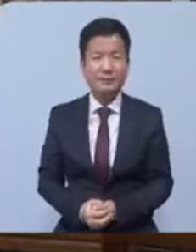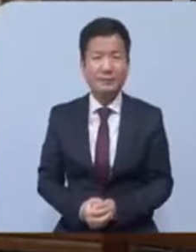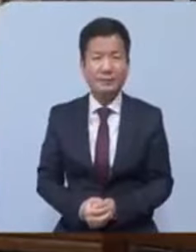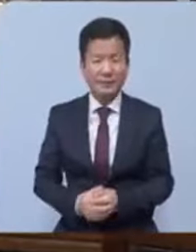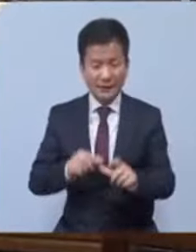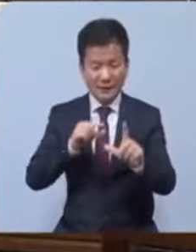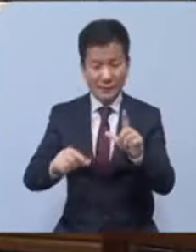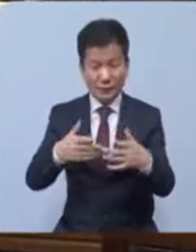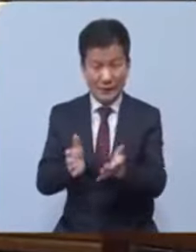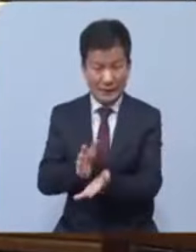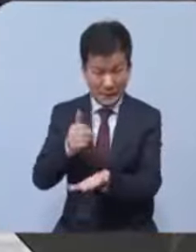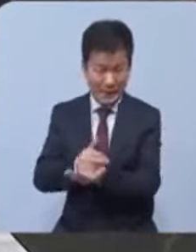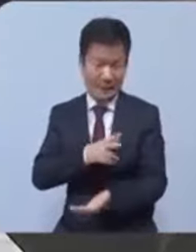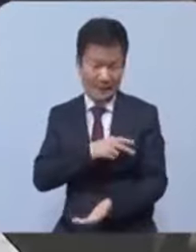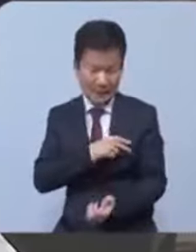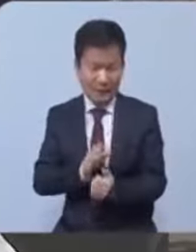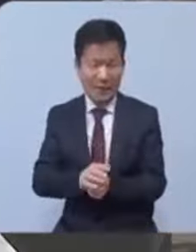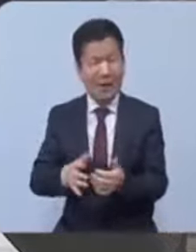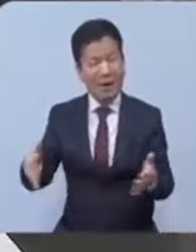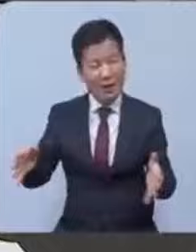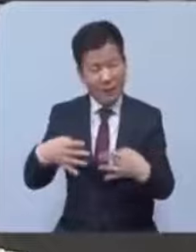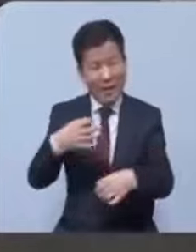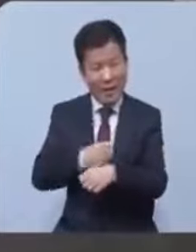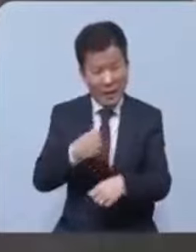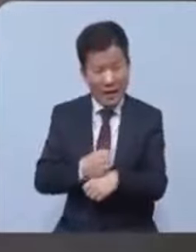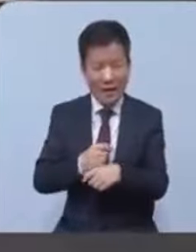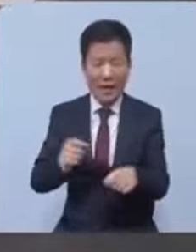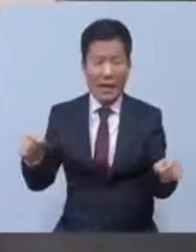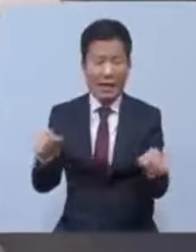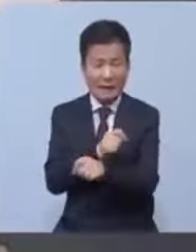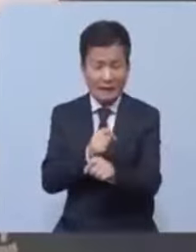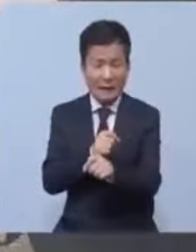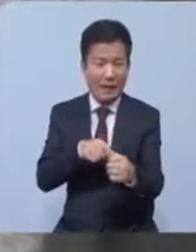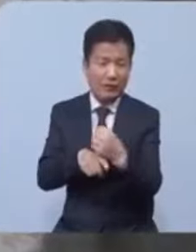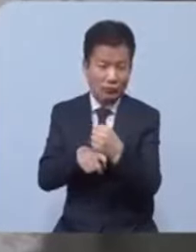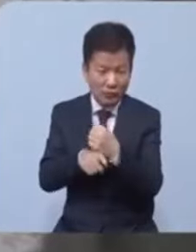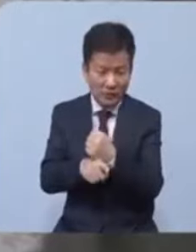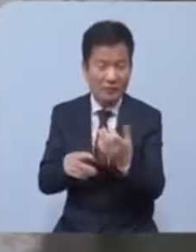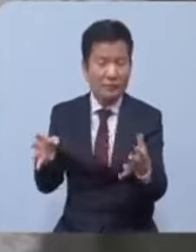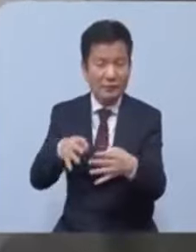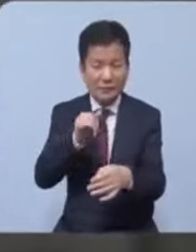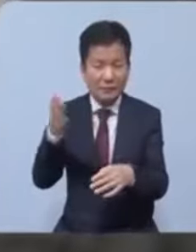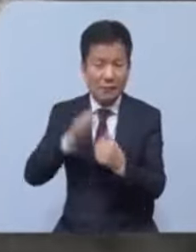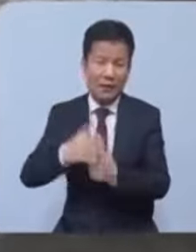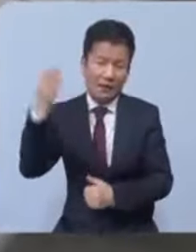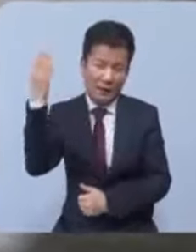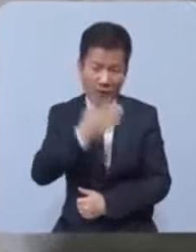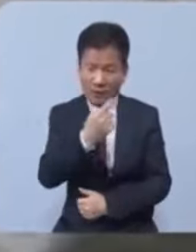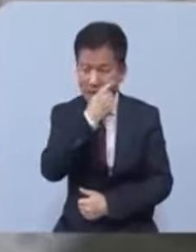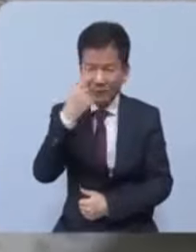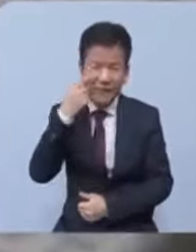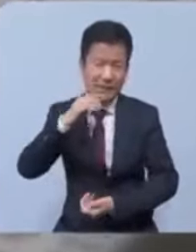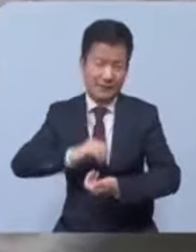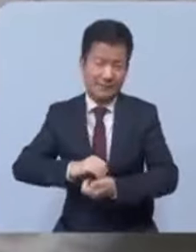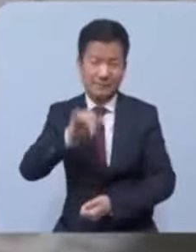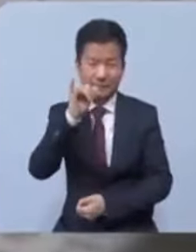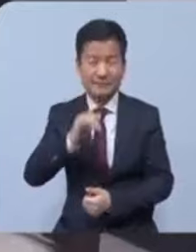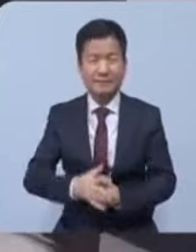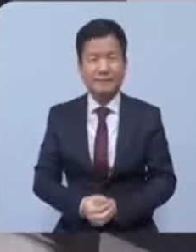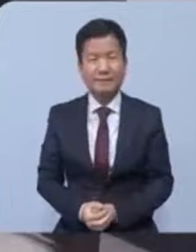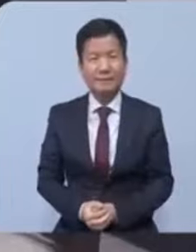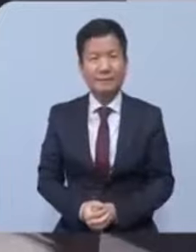일부 자치단체와 의회가 협약을 통해 인사청문회를 도입하기도 했지만 투명한 검증에 한계가